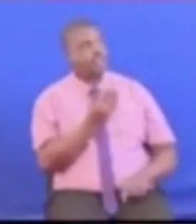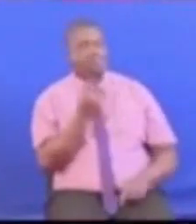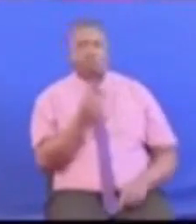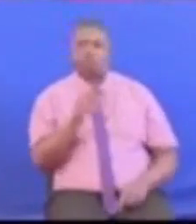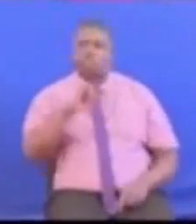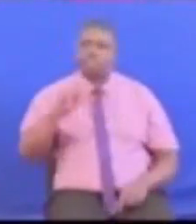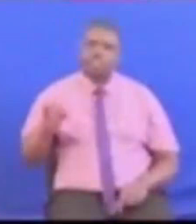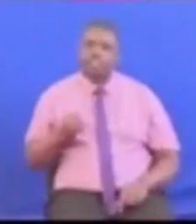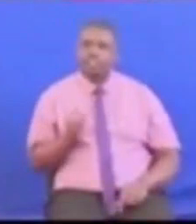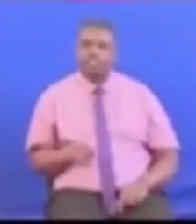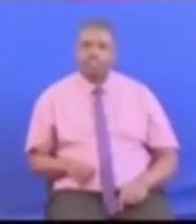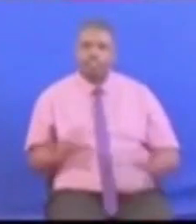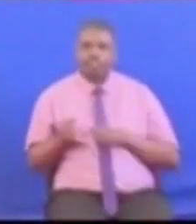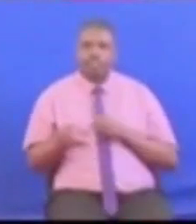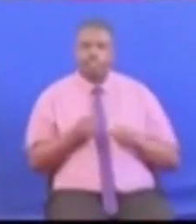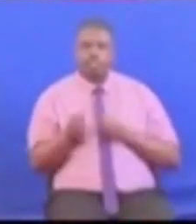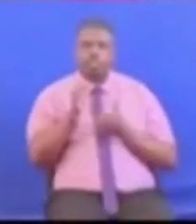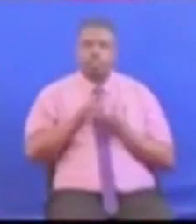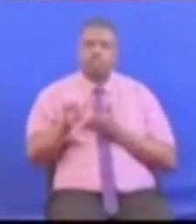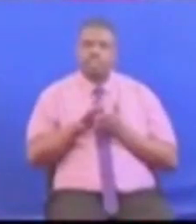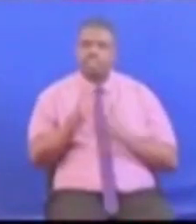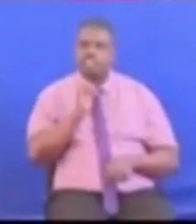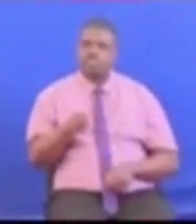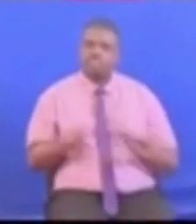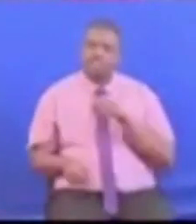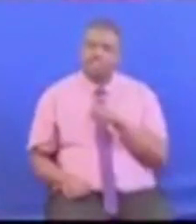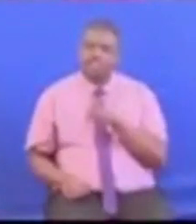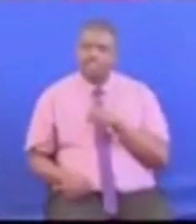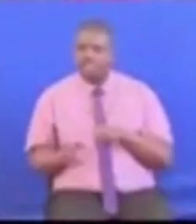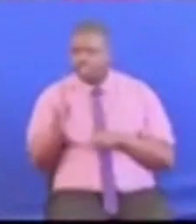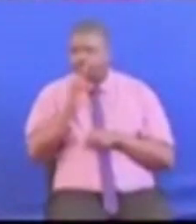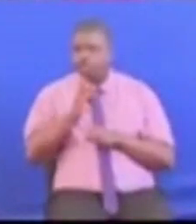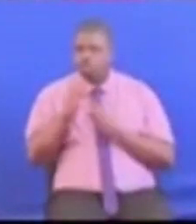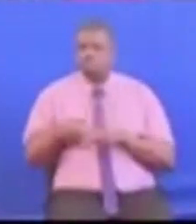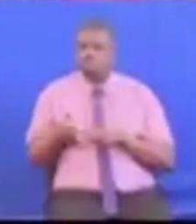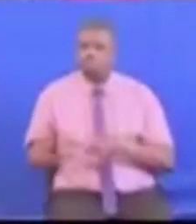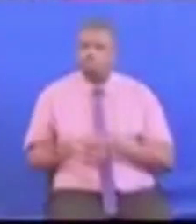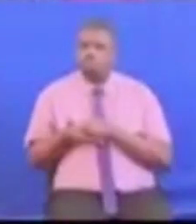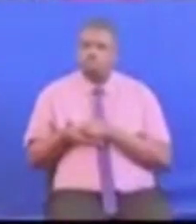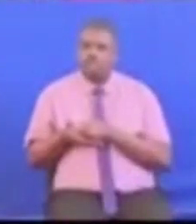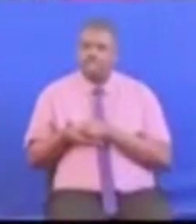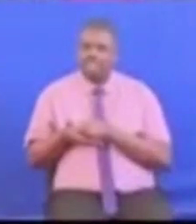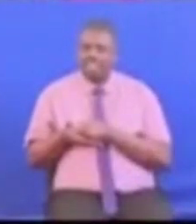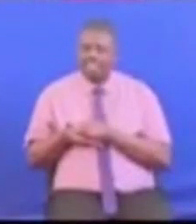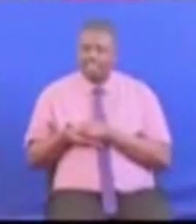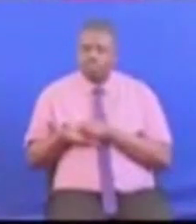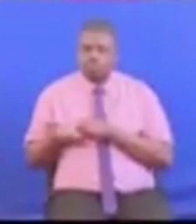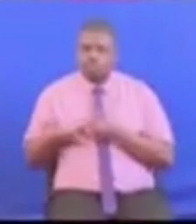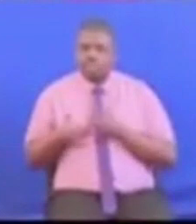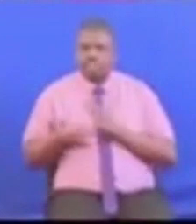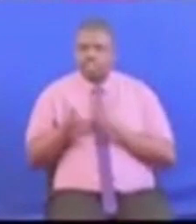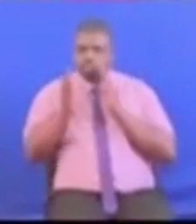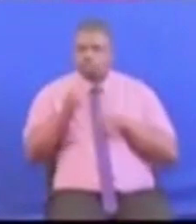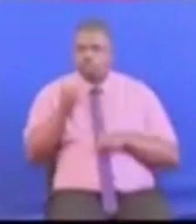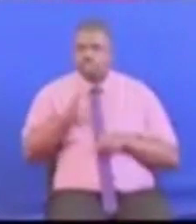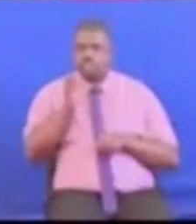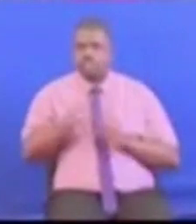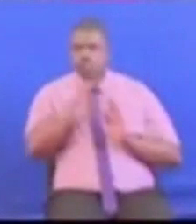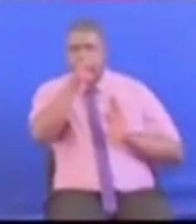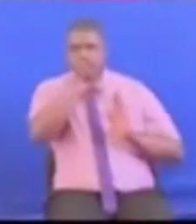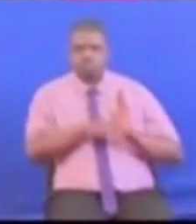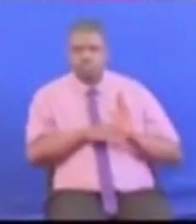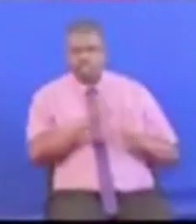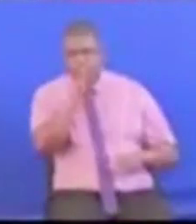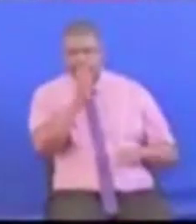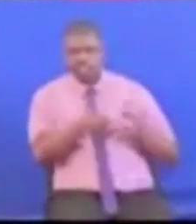84(1)(j), kitendo cha kueleza kwamba spika amewahi kuwa naibu mwanasheria mkuu wa serikali kina lengo la kushusha